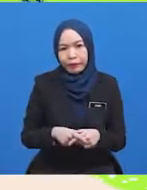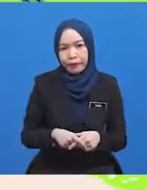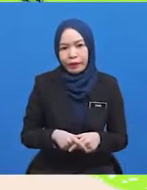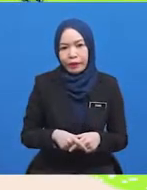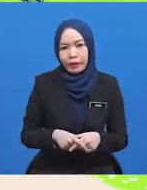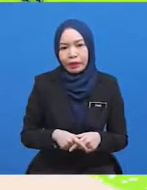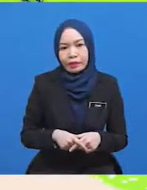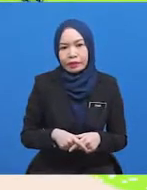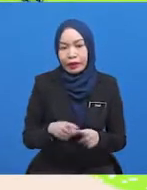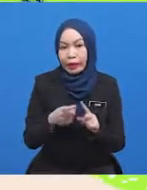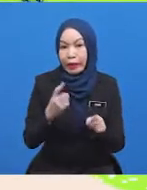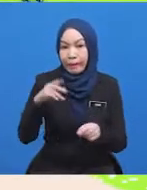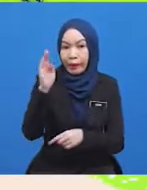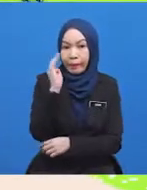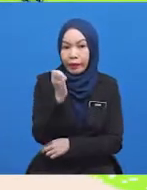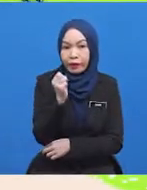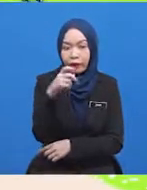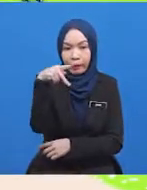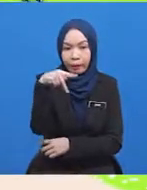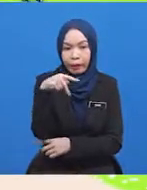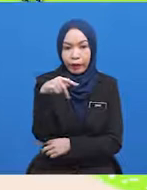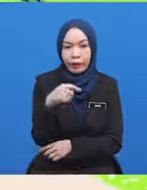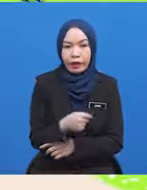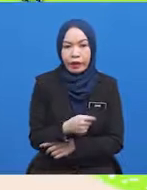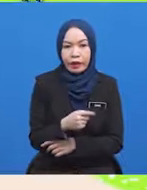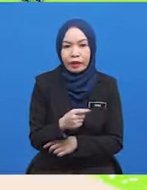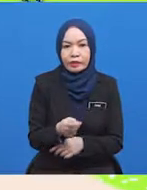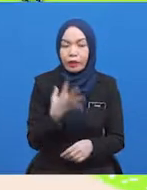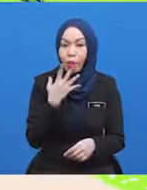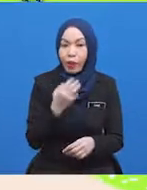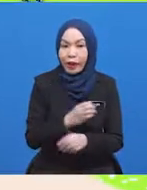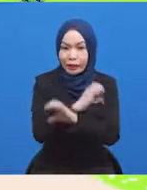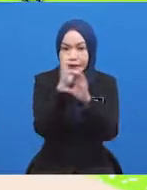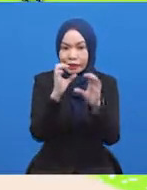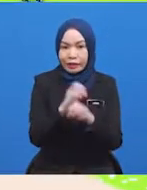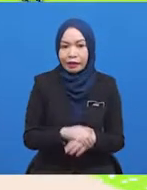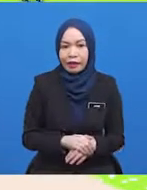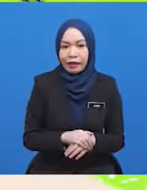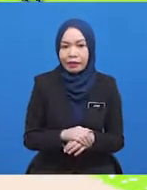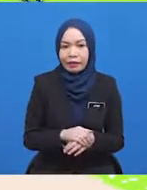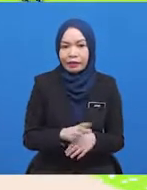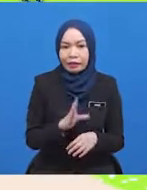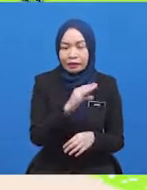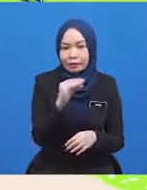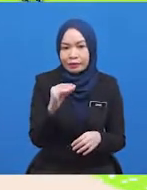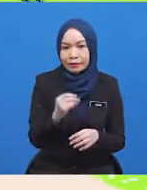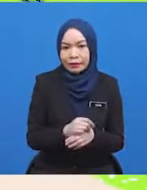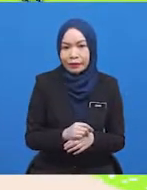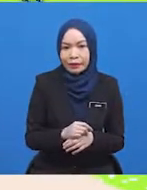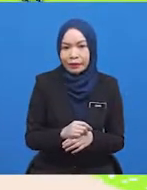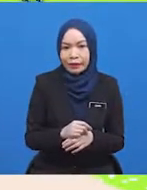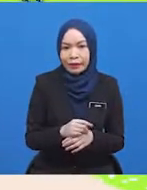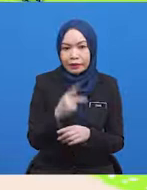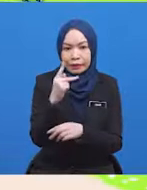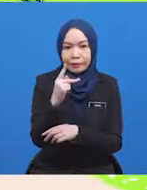terhasil daripada lava bas, berwarna cerah dan berkaca. Ia merupakan mineral feldspar.